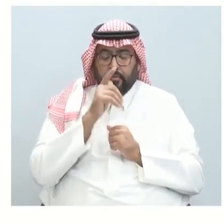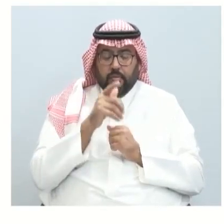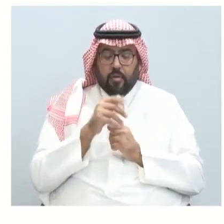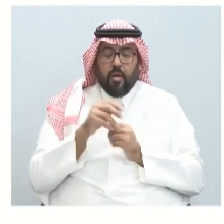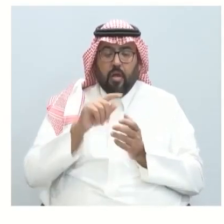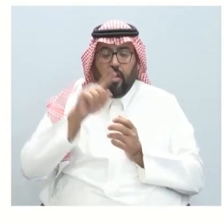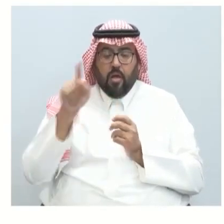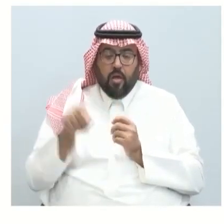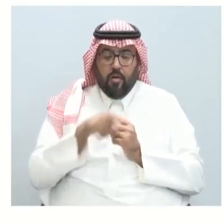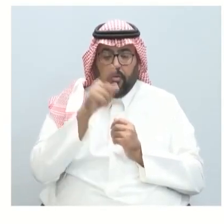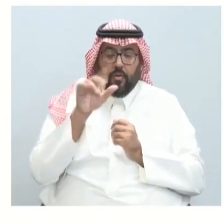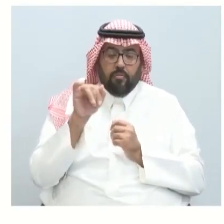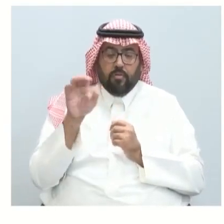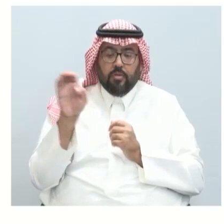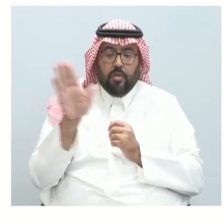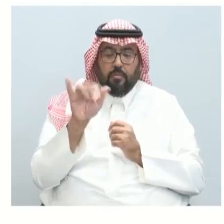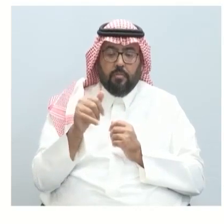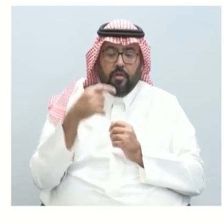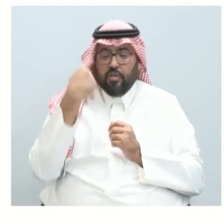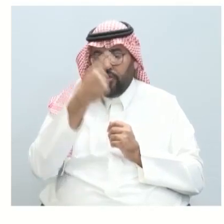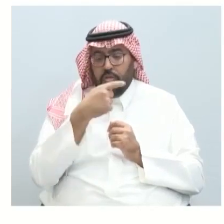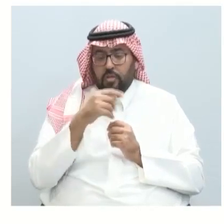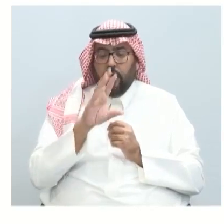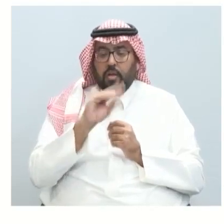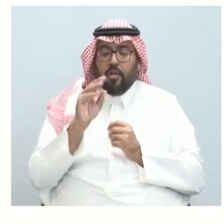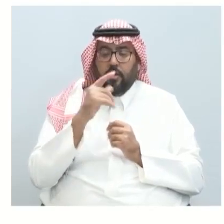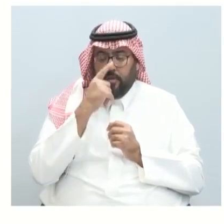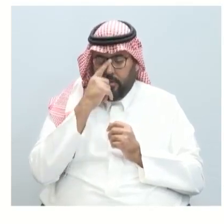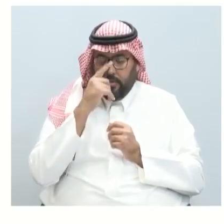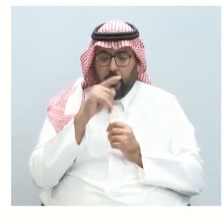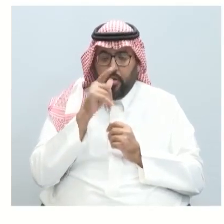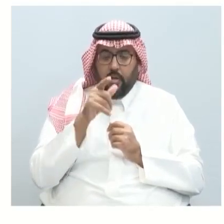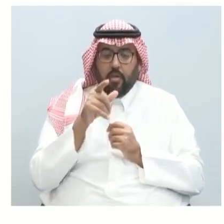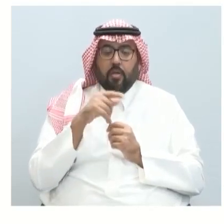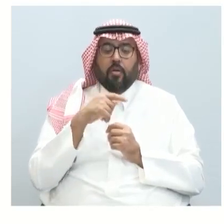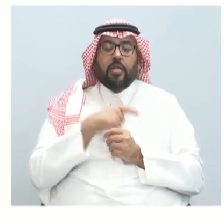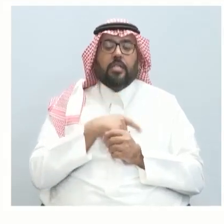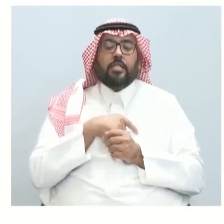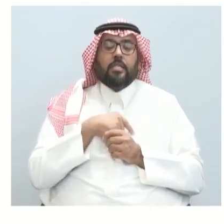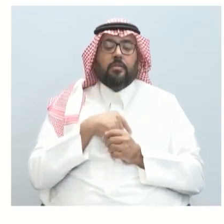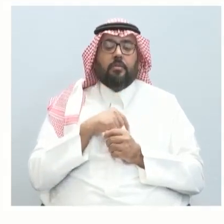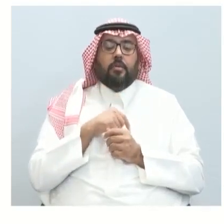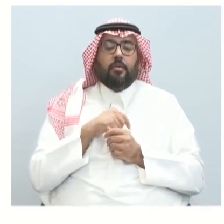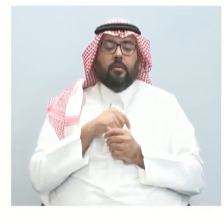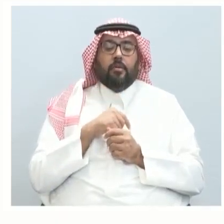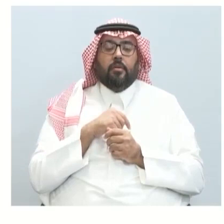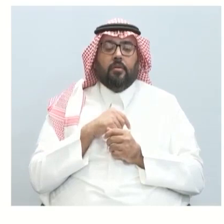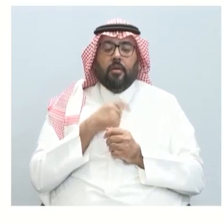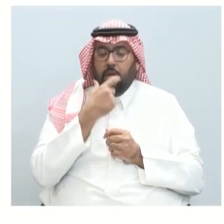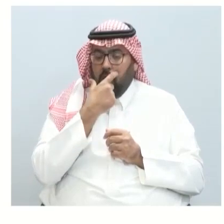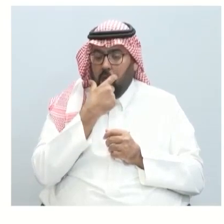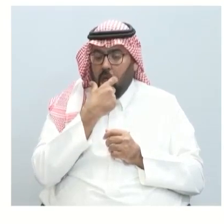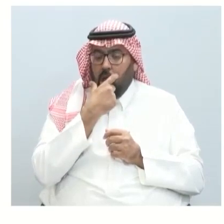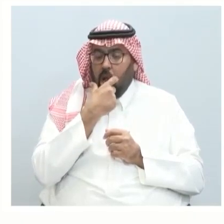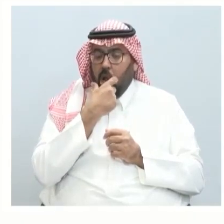احوط المجسمات التي لها الشكل نفسه واذكر اسمها اذا ابنائي وبناتي لدينا